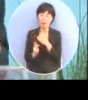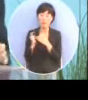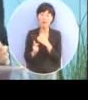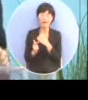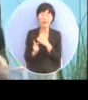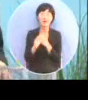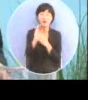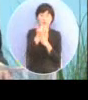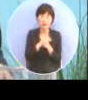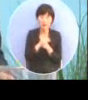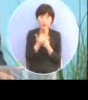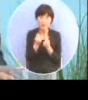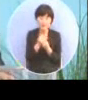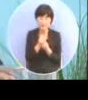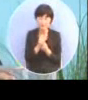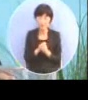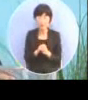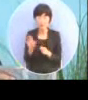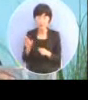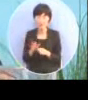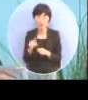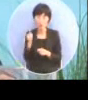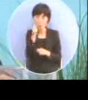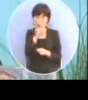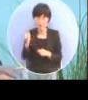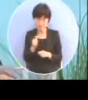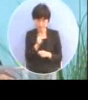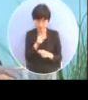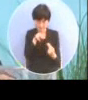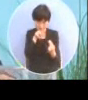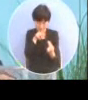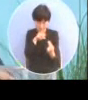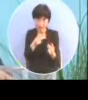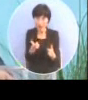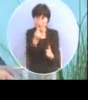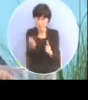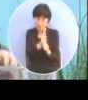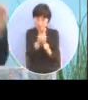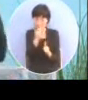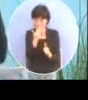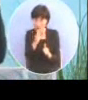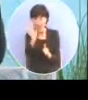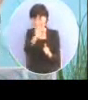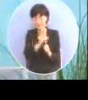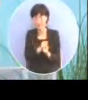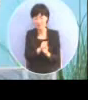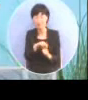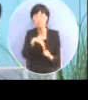giống như không còn cử động được nữa. Con mèo nó không có bắt luôn mà nó còn vờn một hồi.